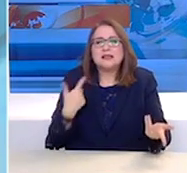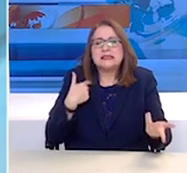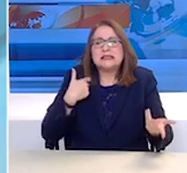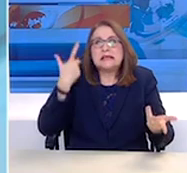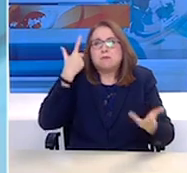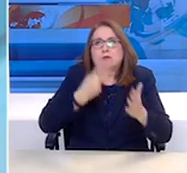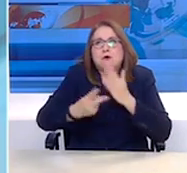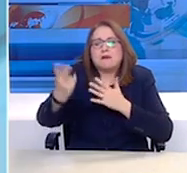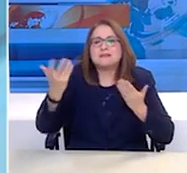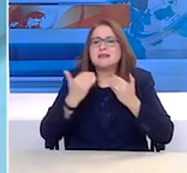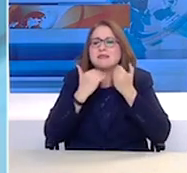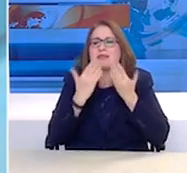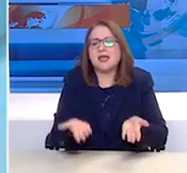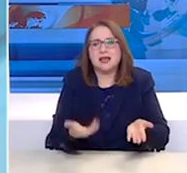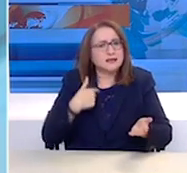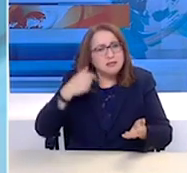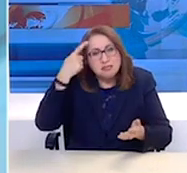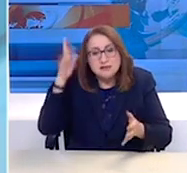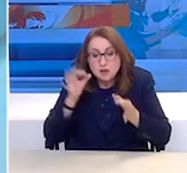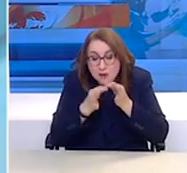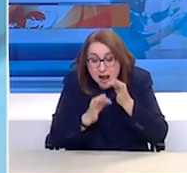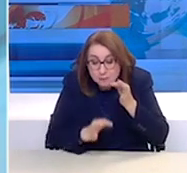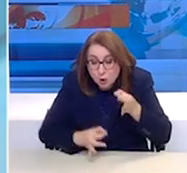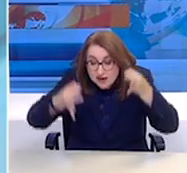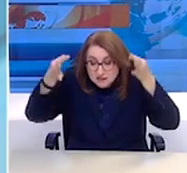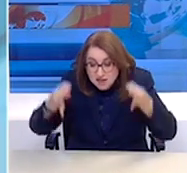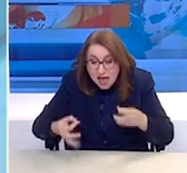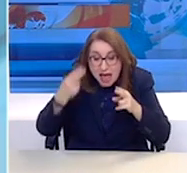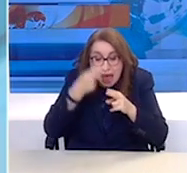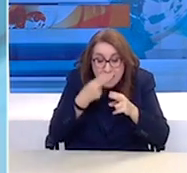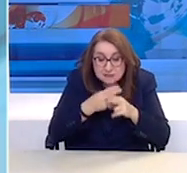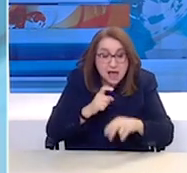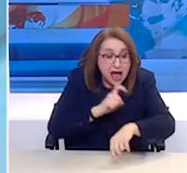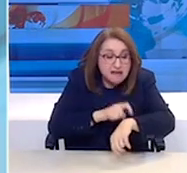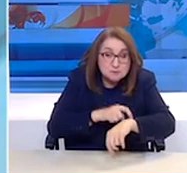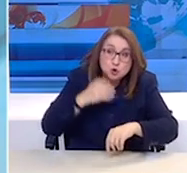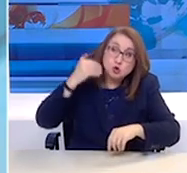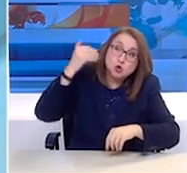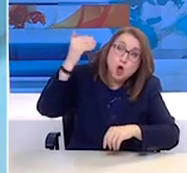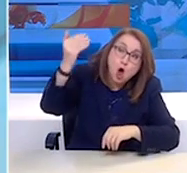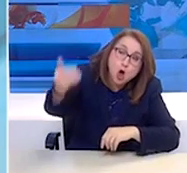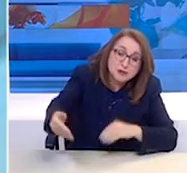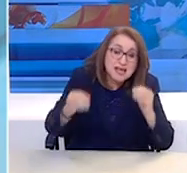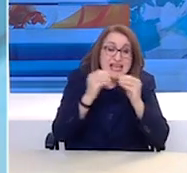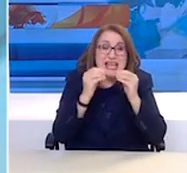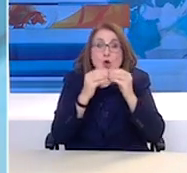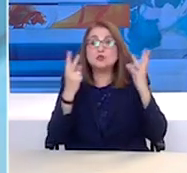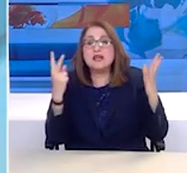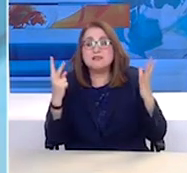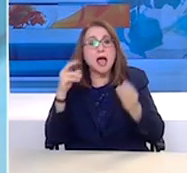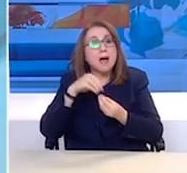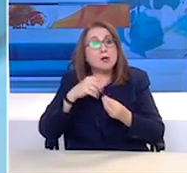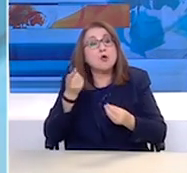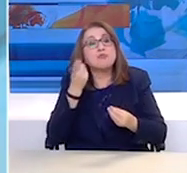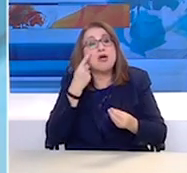αποφάσεις θα πρέπει να ληφθούν με βάση τα δεδομένα της στιγμής που θα πάρθουν. Μέχρι τις 27 Απριλίου αυτό που προέχει είναι να